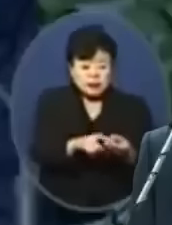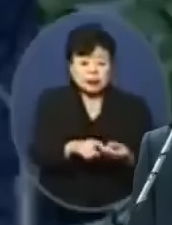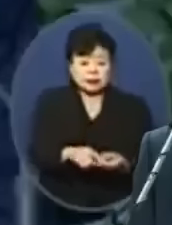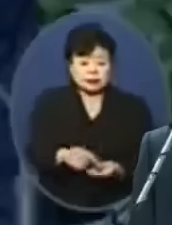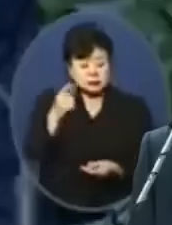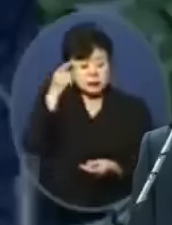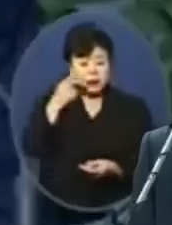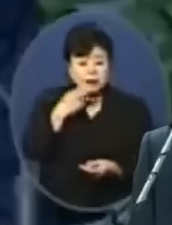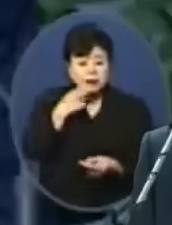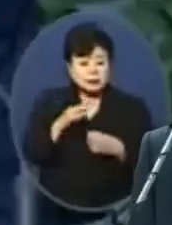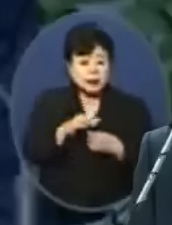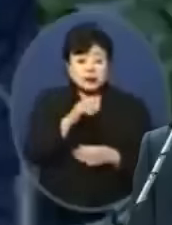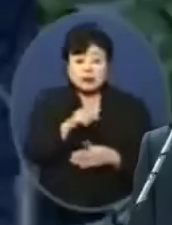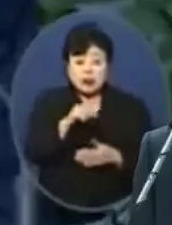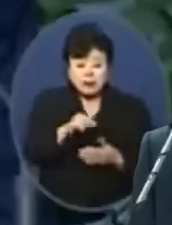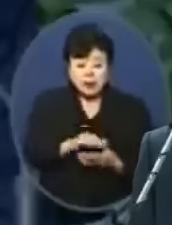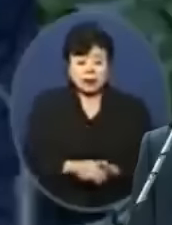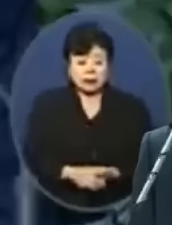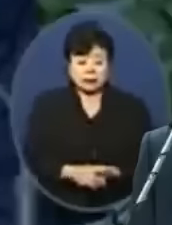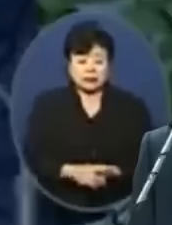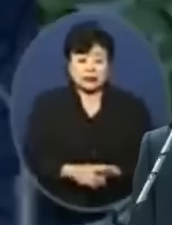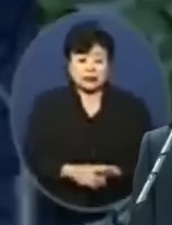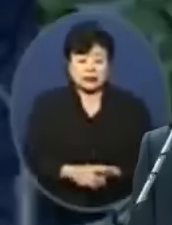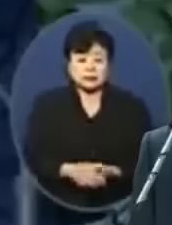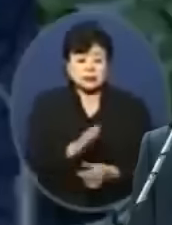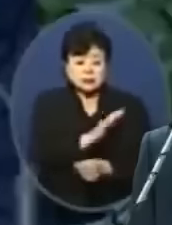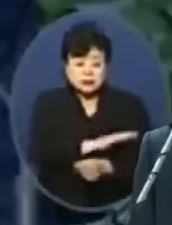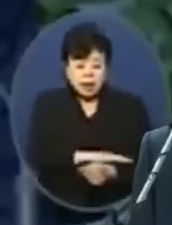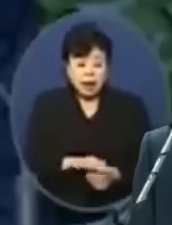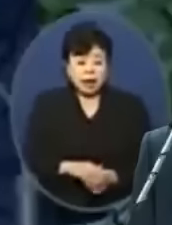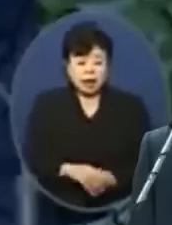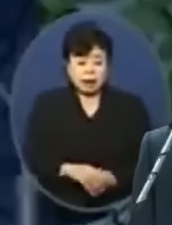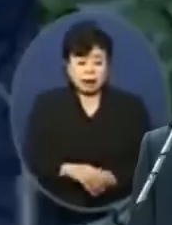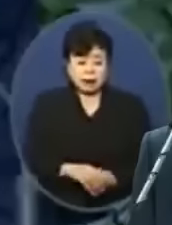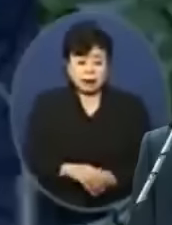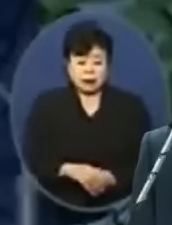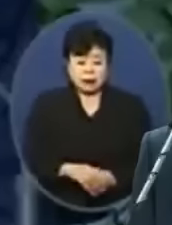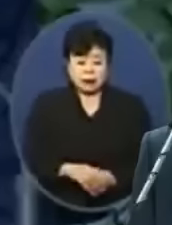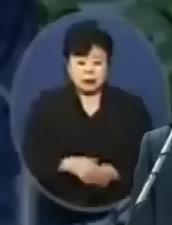되면 마음을 가다듬어